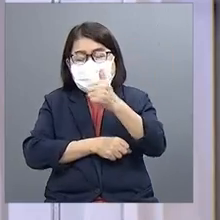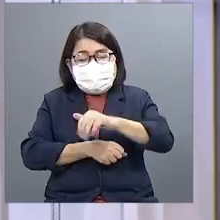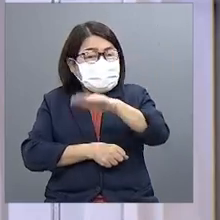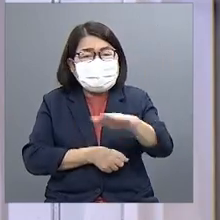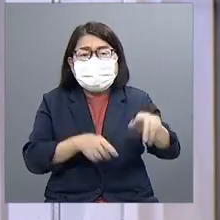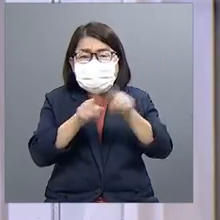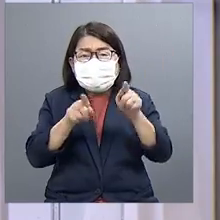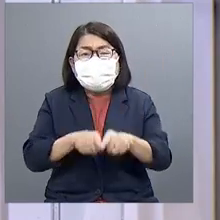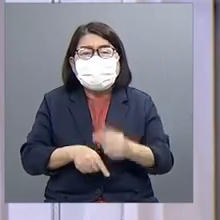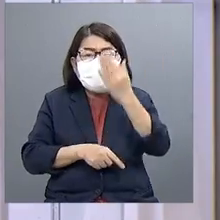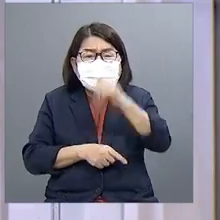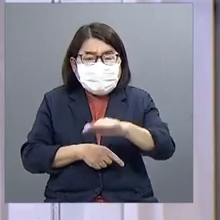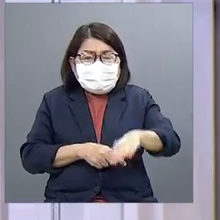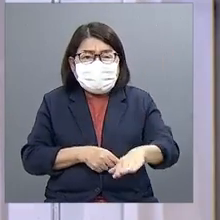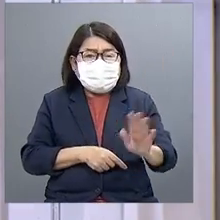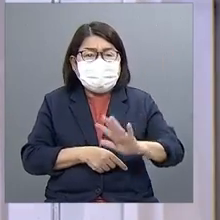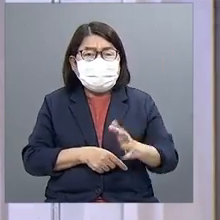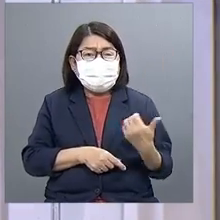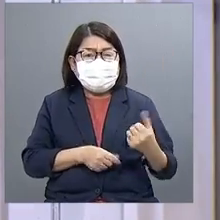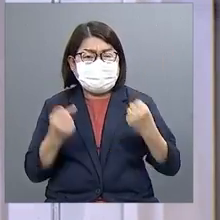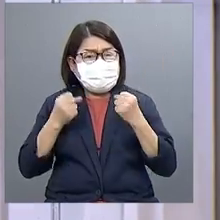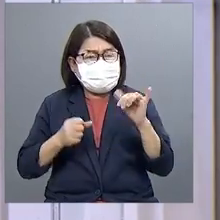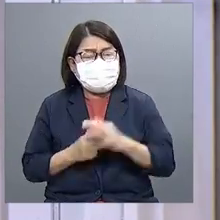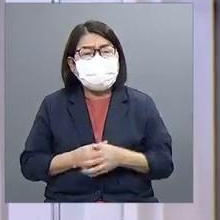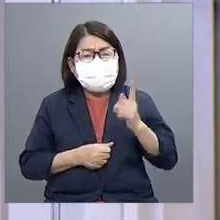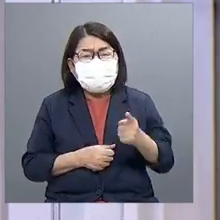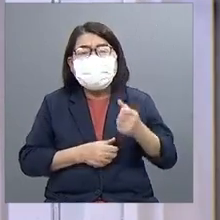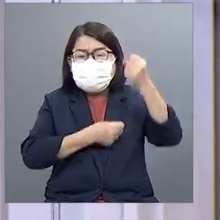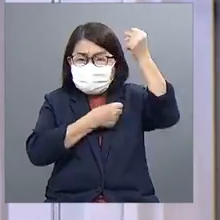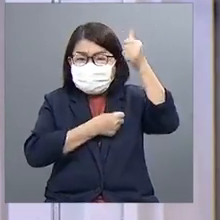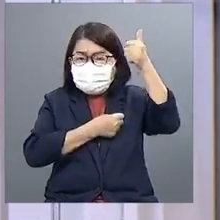าผู้ใหญ่นะครับออกไปข้างนอกช่วงนี้กางร่มทาครีมกันแดดปกป้องดูแลตัวเองกันก่อนครับ